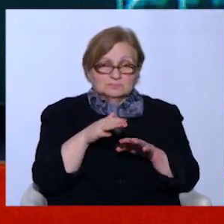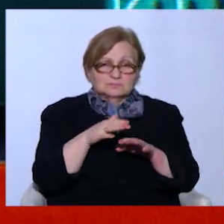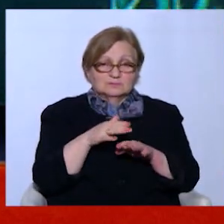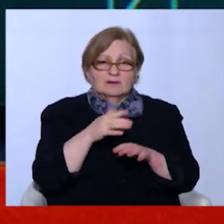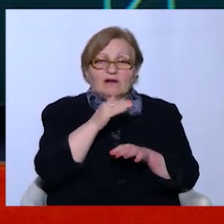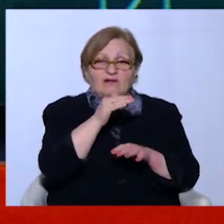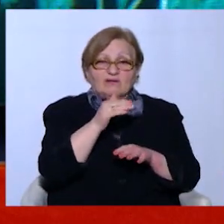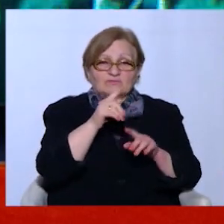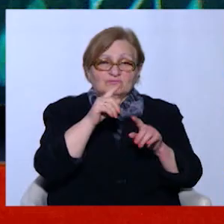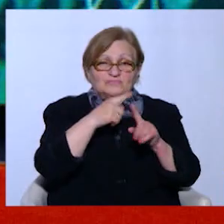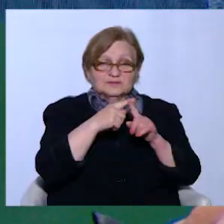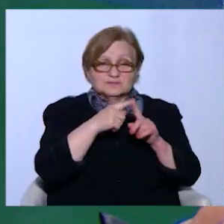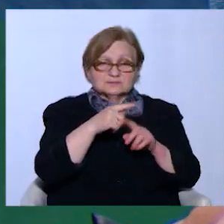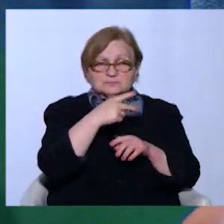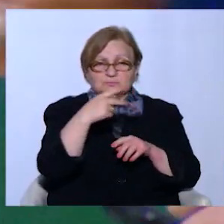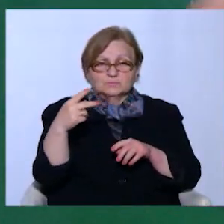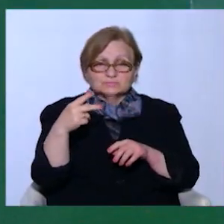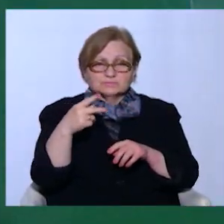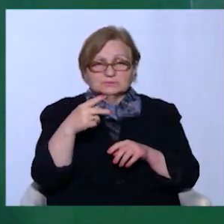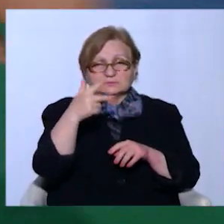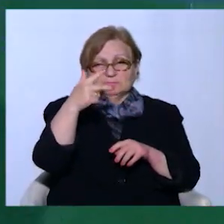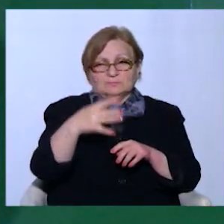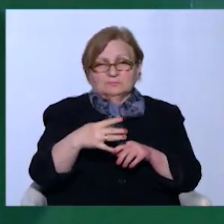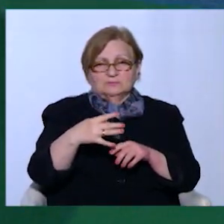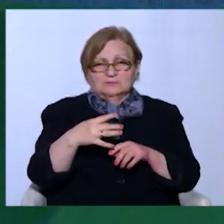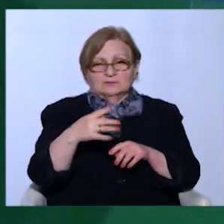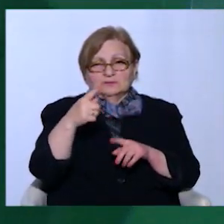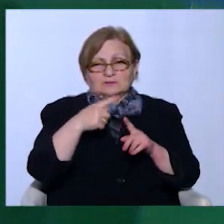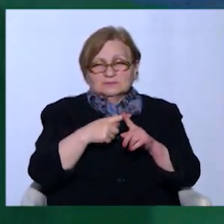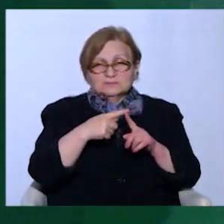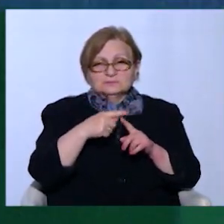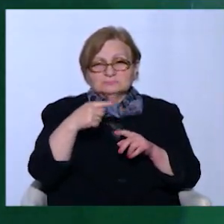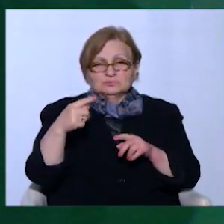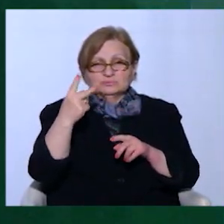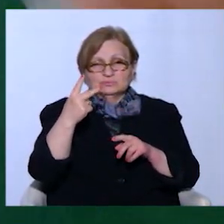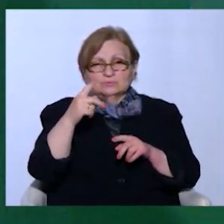უდრის 3/4 გამრავლებული x - 2 კვადრატს.